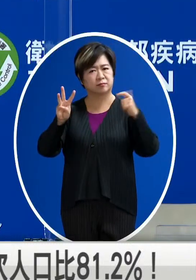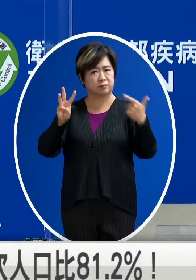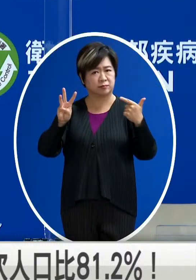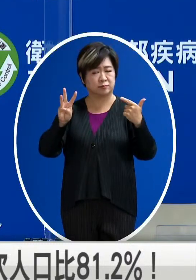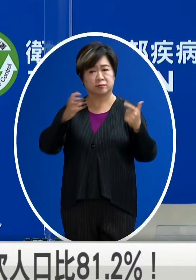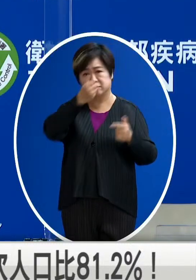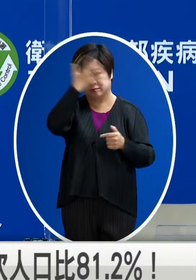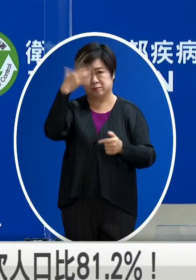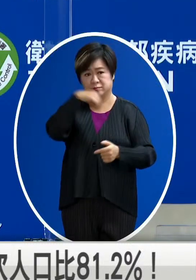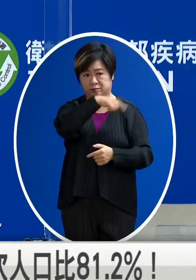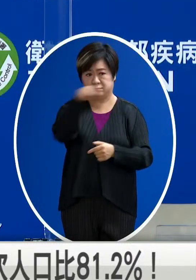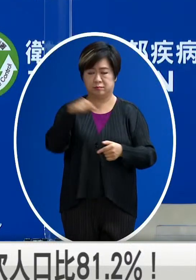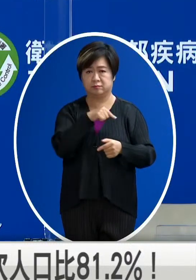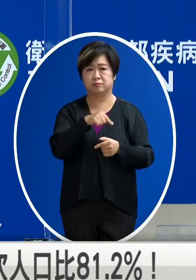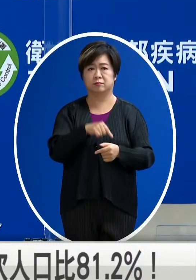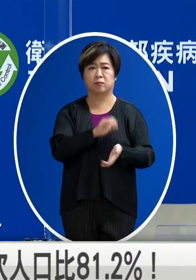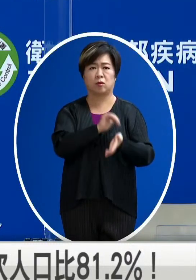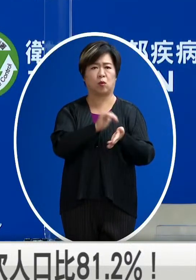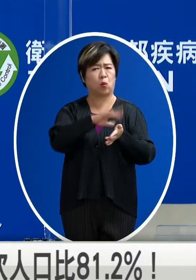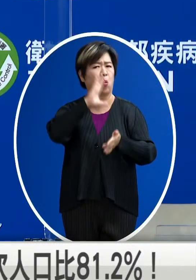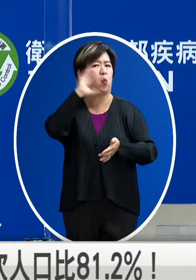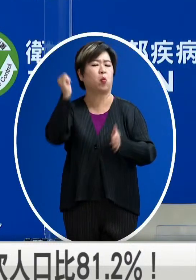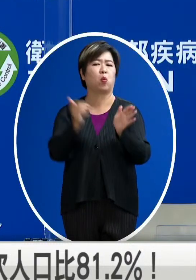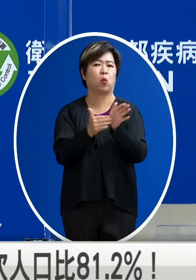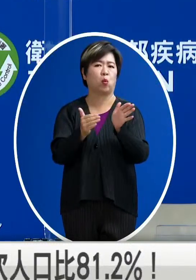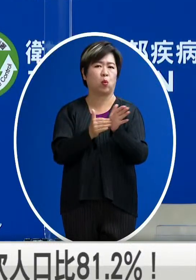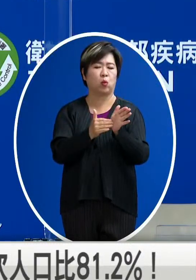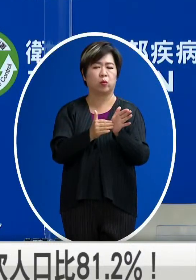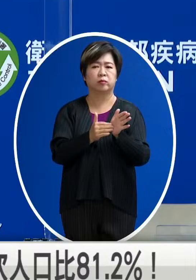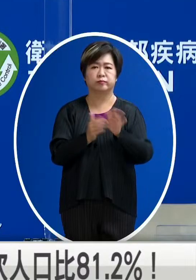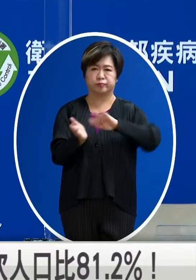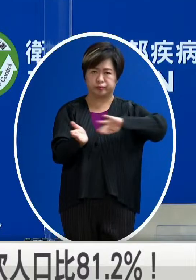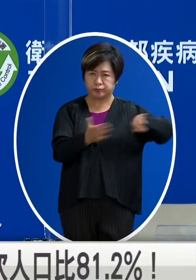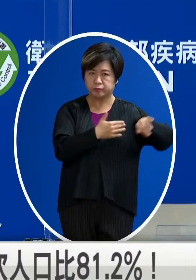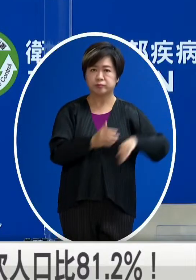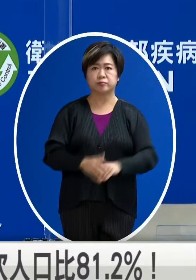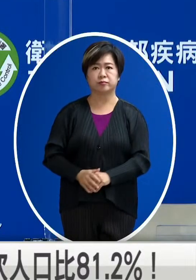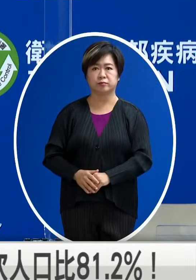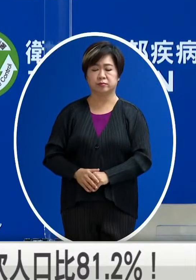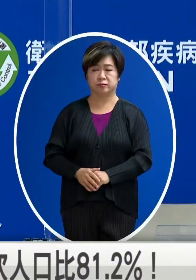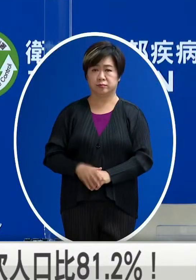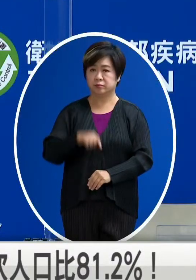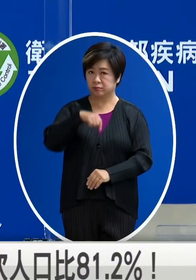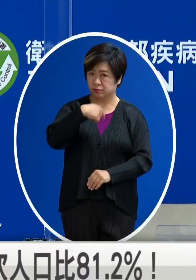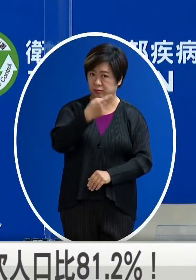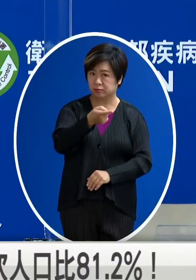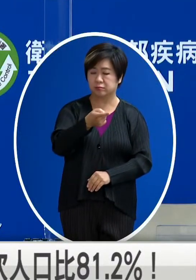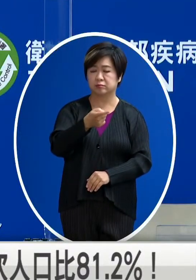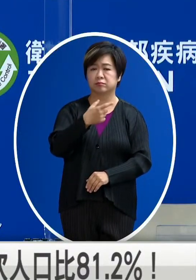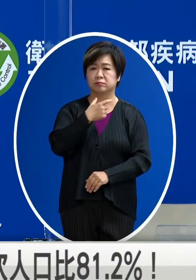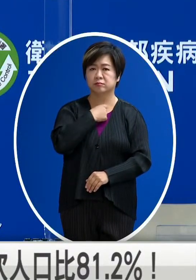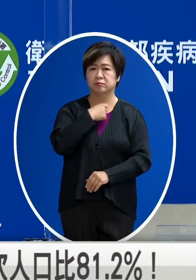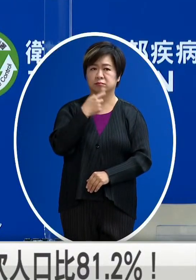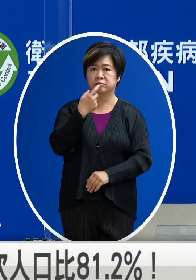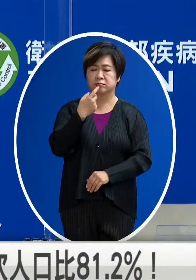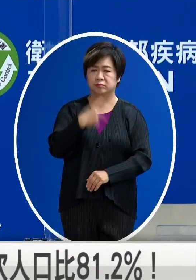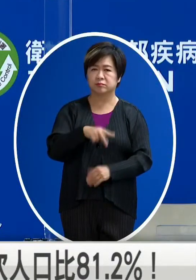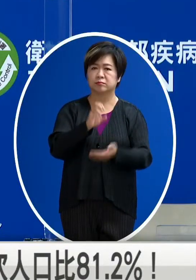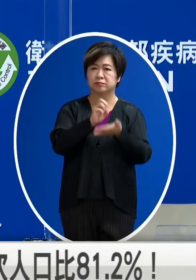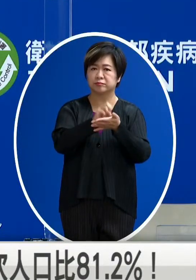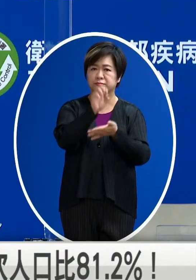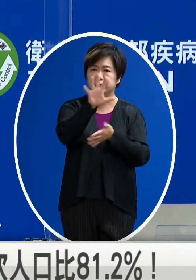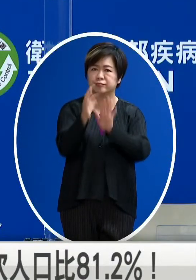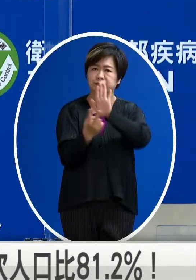那这个都已经出院了哦，那这是我们后续的我们会再跟各位报